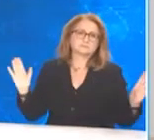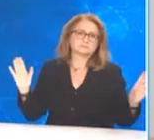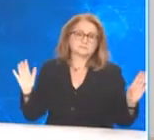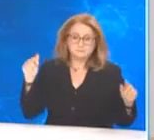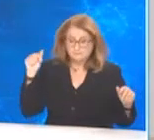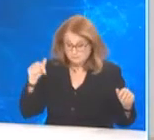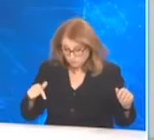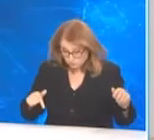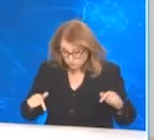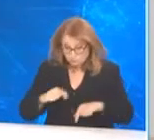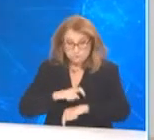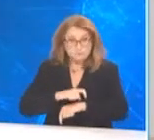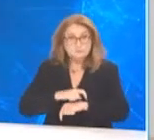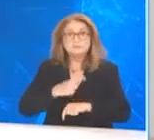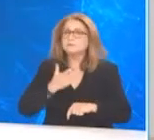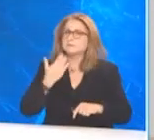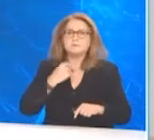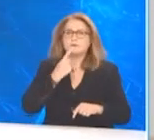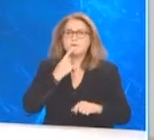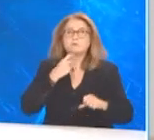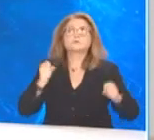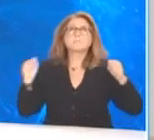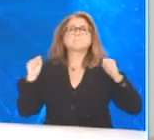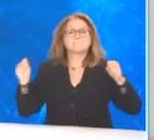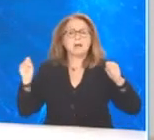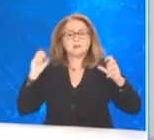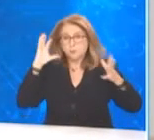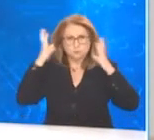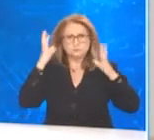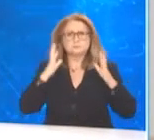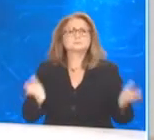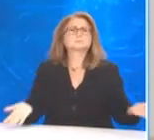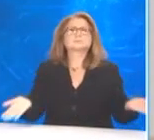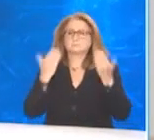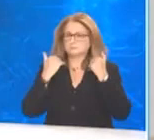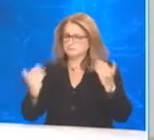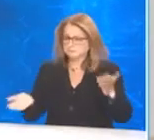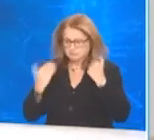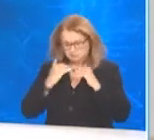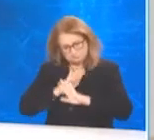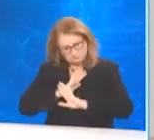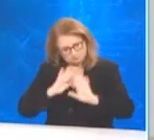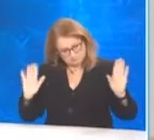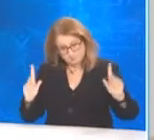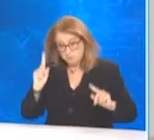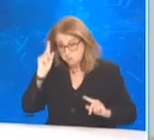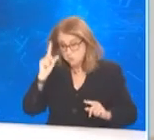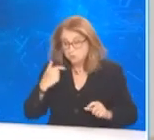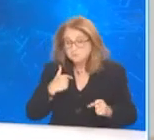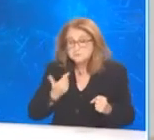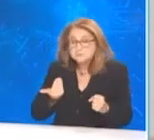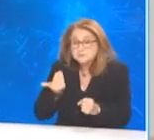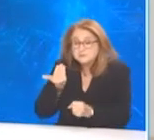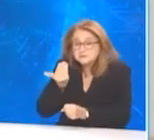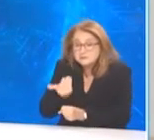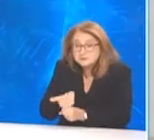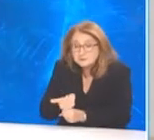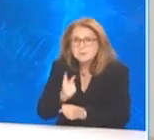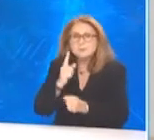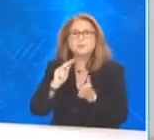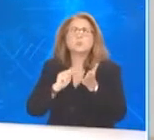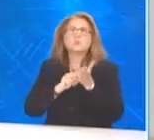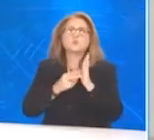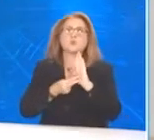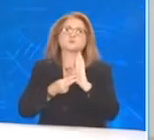λόγος αυτή τη στιγμή απόλυτου πανικού. Ένα πράγμα ζητάμε. Ζητάμε τις επόμενες μέρες να είμαστε πάρα